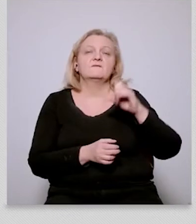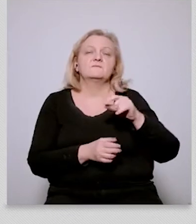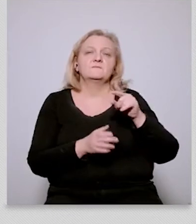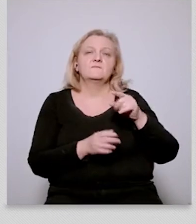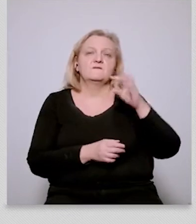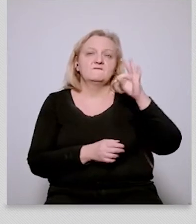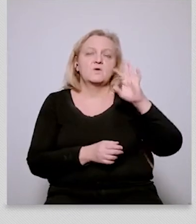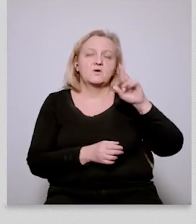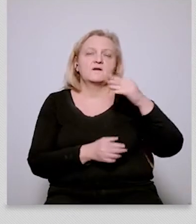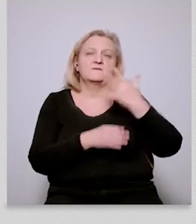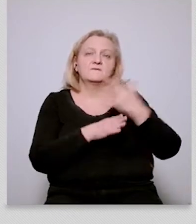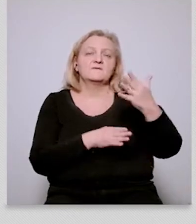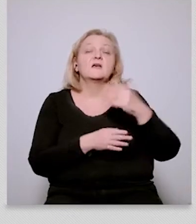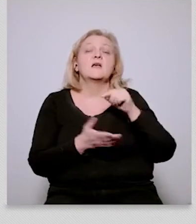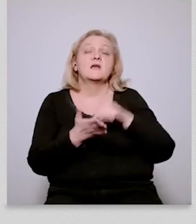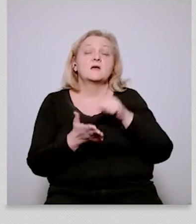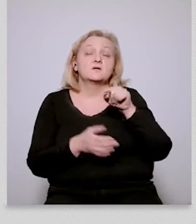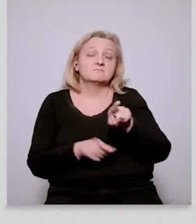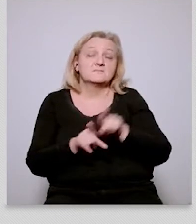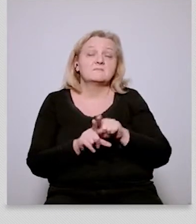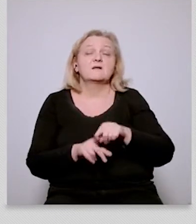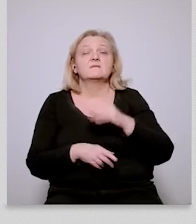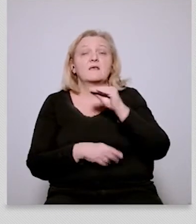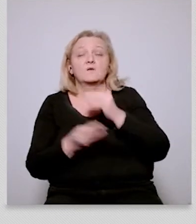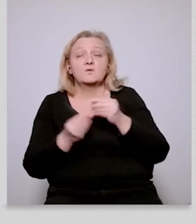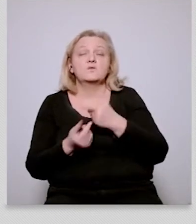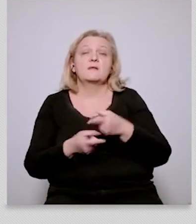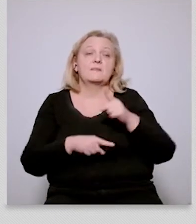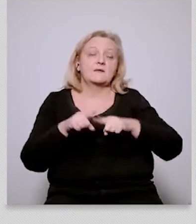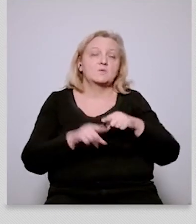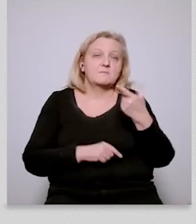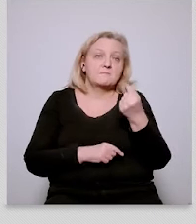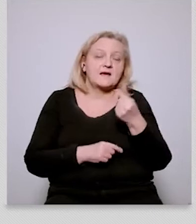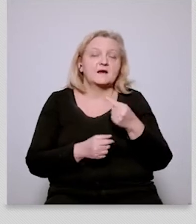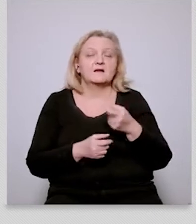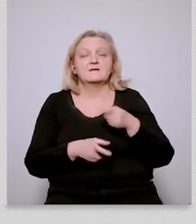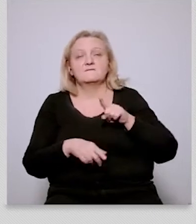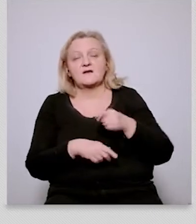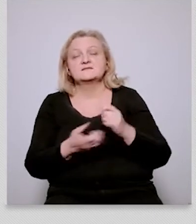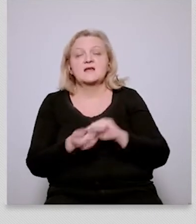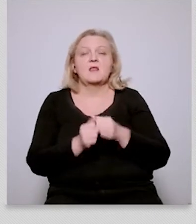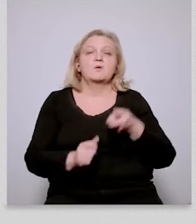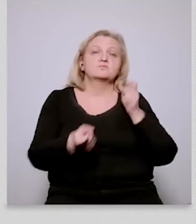jaka jest taksonomia czy jest naturalnym partnerem Francji czy przeciwnikiem